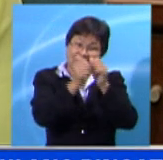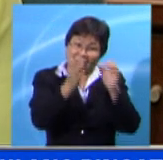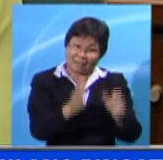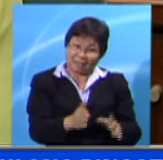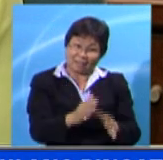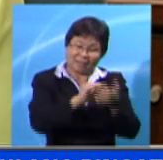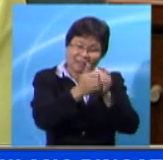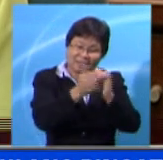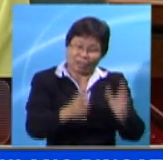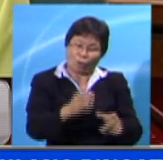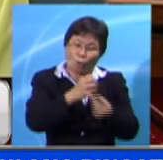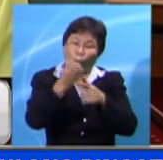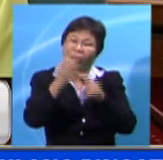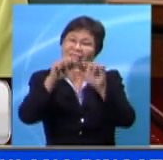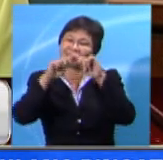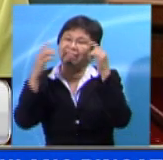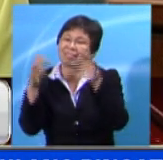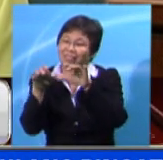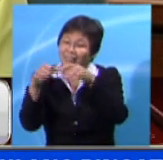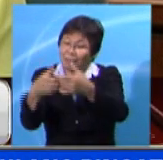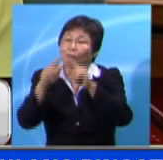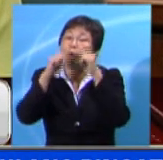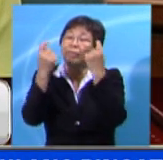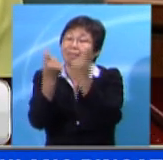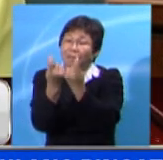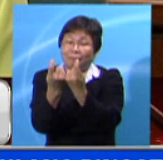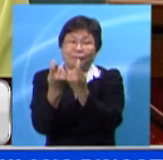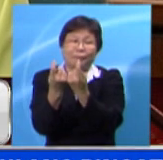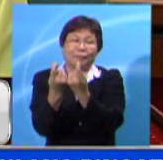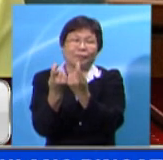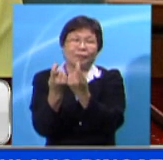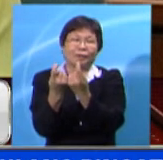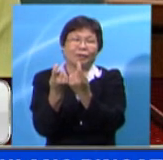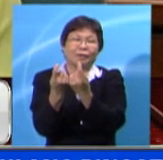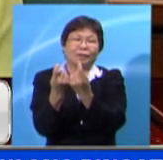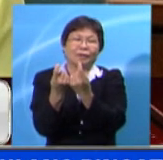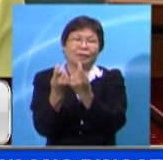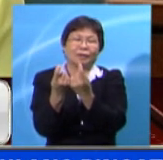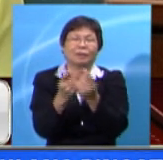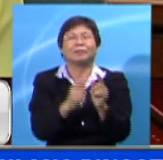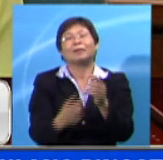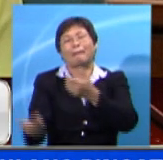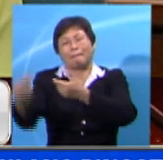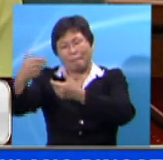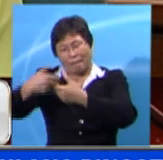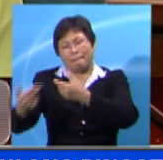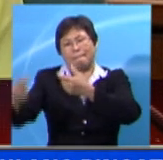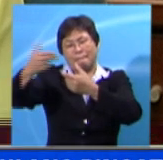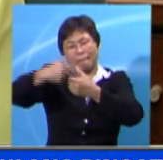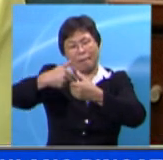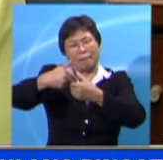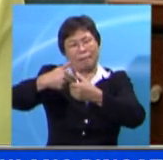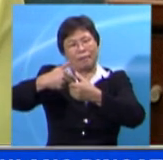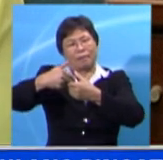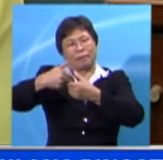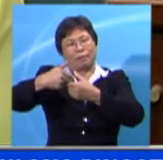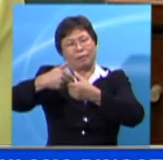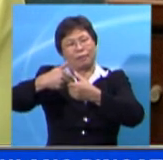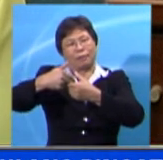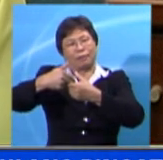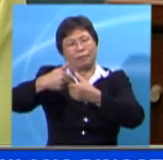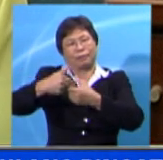or teams Who are going to be able to participate with a view